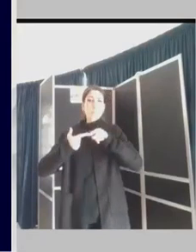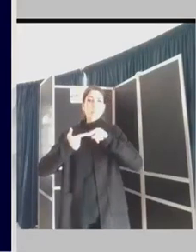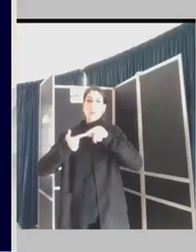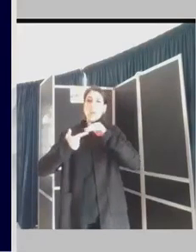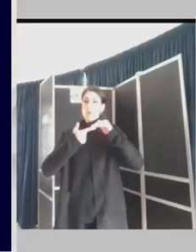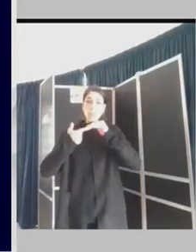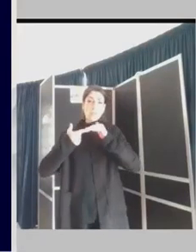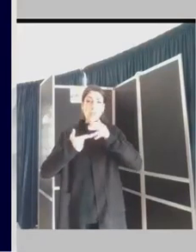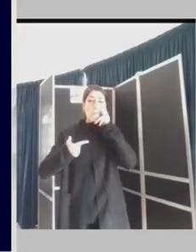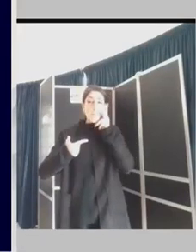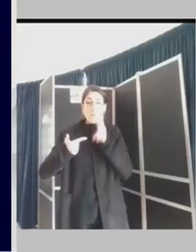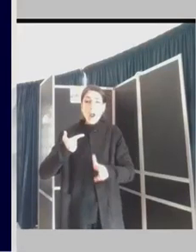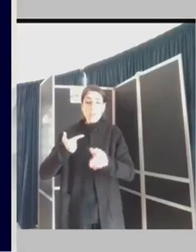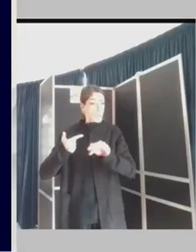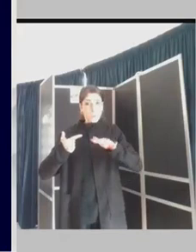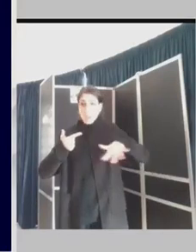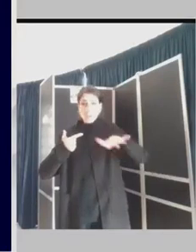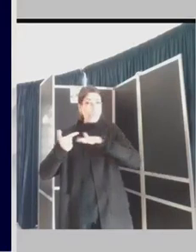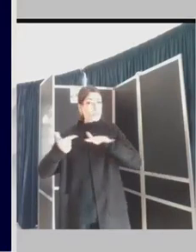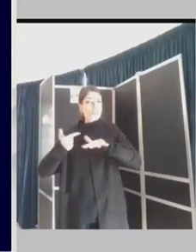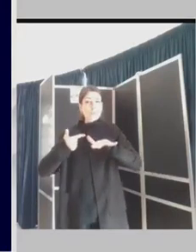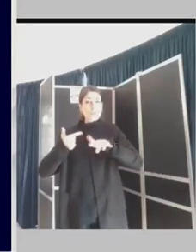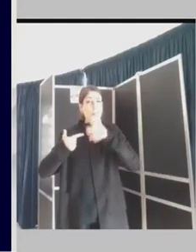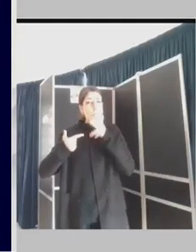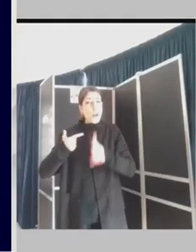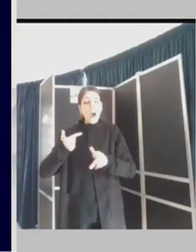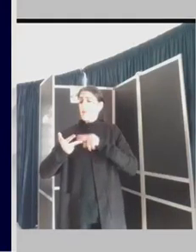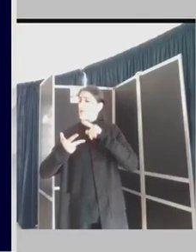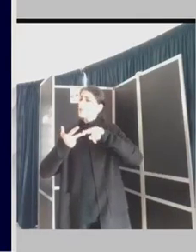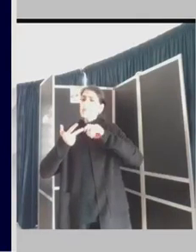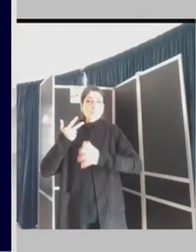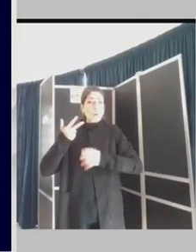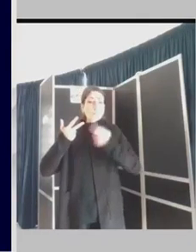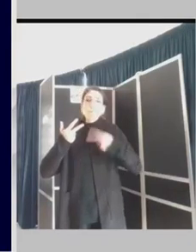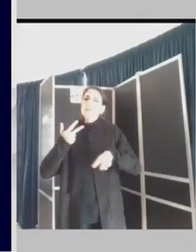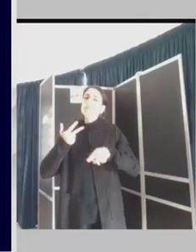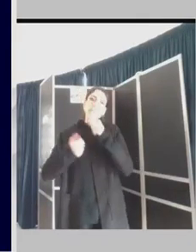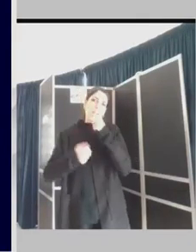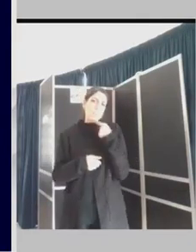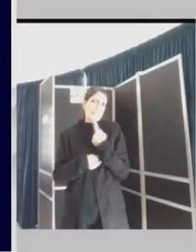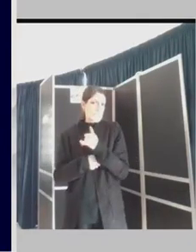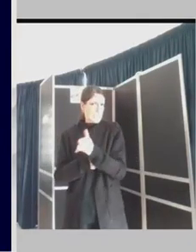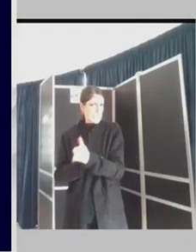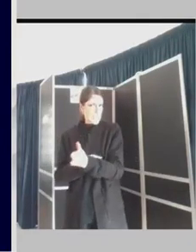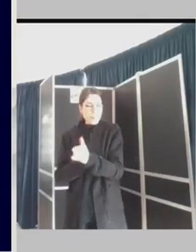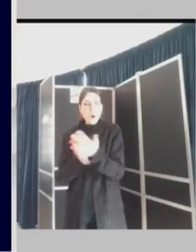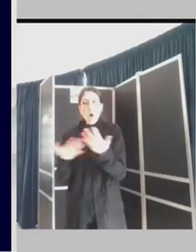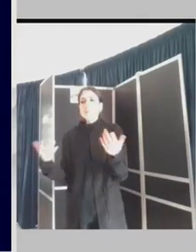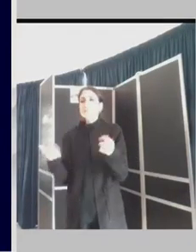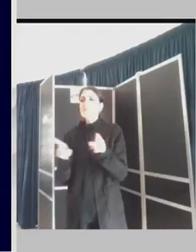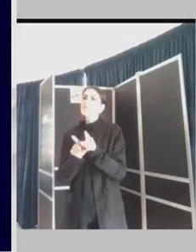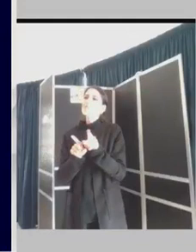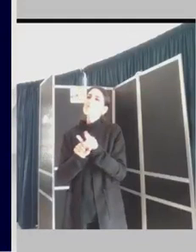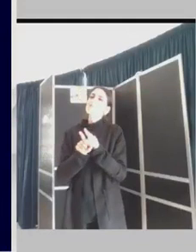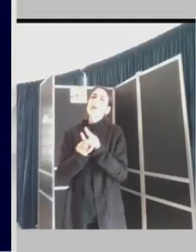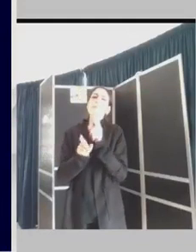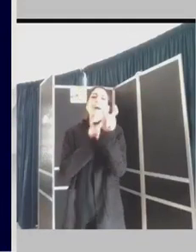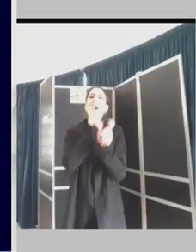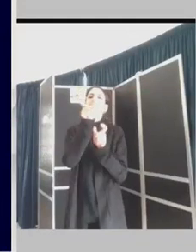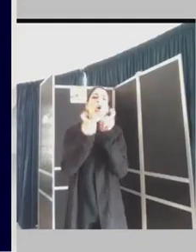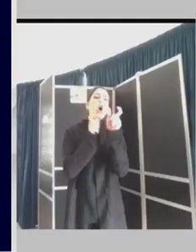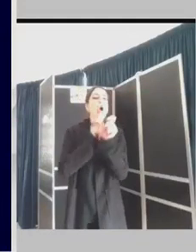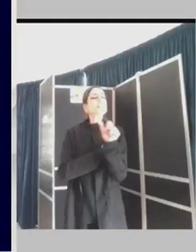va detto, ma fondamentalmente se rimane solo questo, sinceramente sembra il giorno del riconoscimento, ma non si va oltre questo.